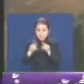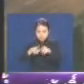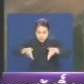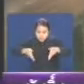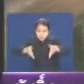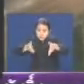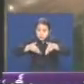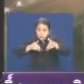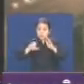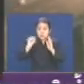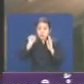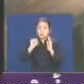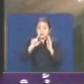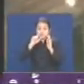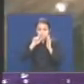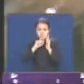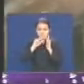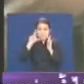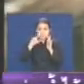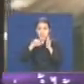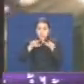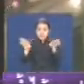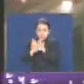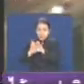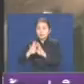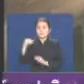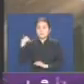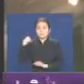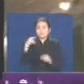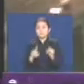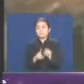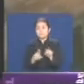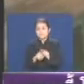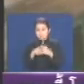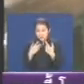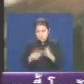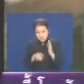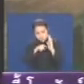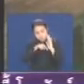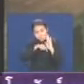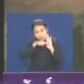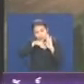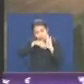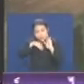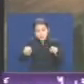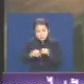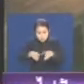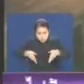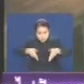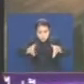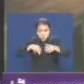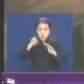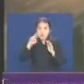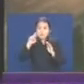54/1 กับสุขาภิบาล5ปิดการจราจรตลอดสายค่ะรวมทั้งทิศตะวันตกนะคะมีสายหลัก8สายค่ะจรัญสนิทว